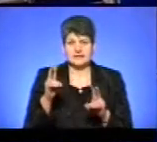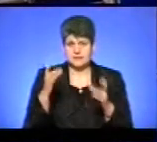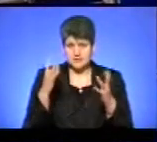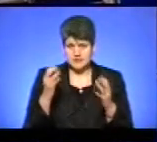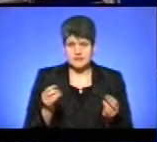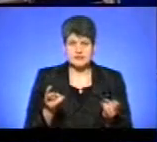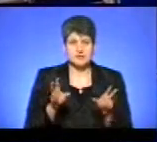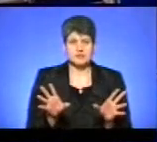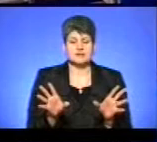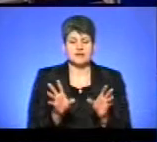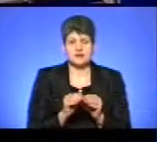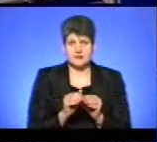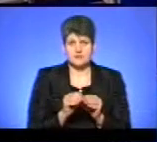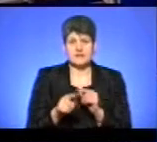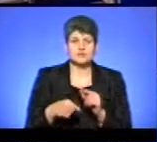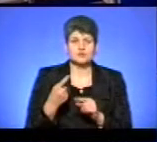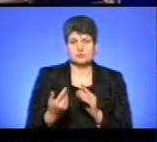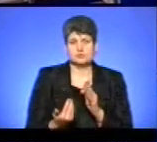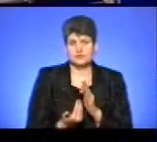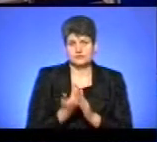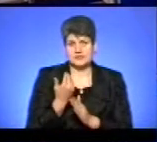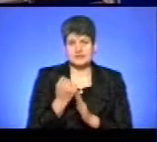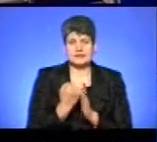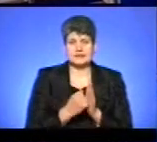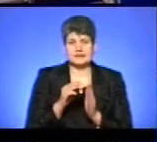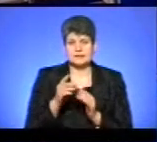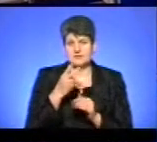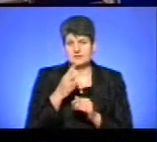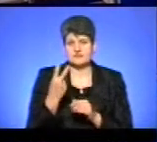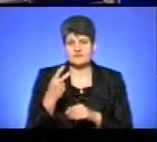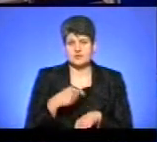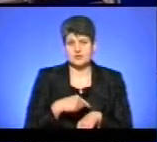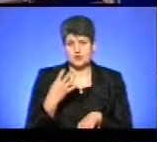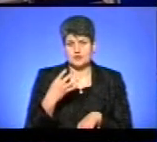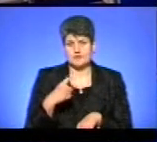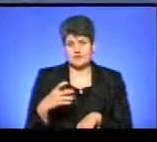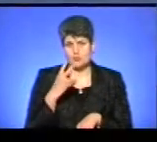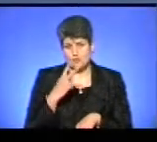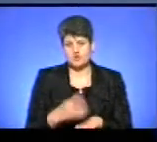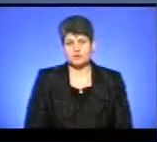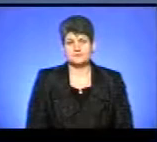тож залишайтеся з нами. І наступний випуск новин на каналі ТТБ дивіться о 20:40. Побачимось.